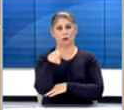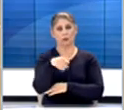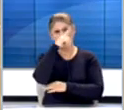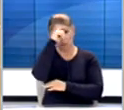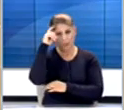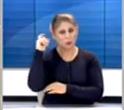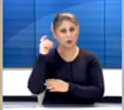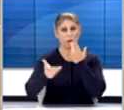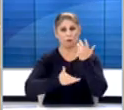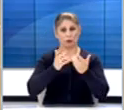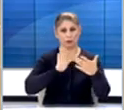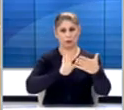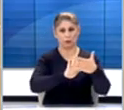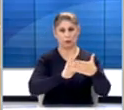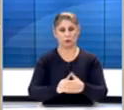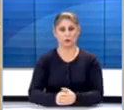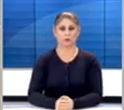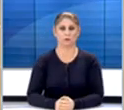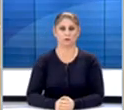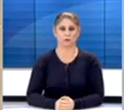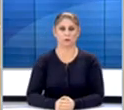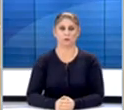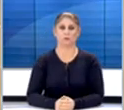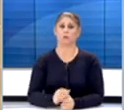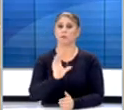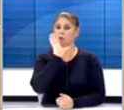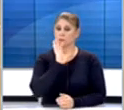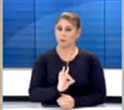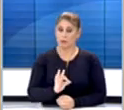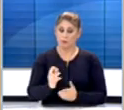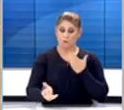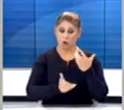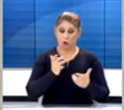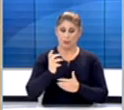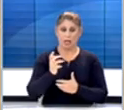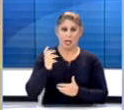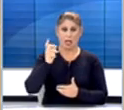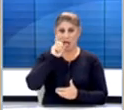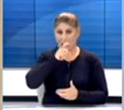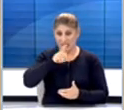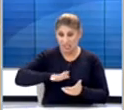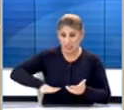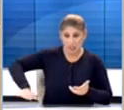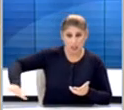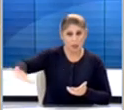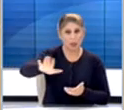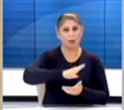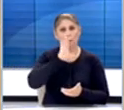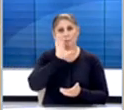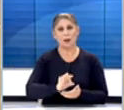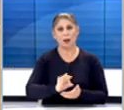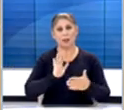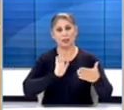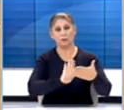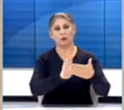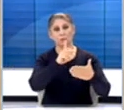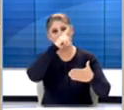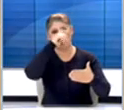φωτιές αυτές να αντιμετωπιστούν. Άρα πράγματι, στη φωτιά στην Αττική, όντως αντιμετωπίσαμε μια